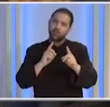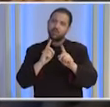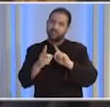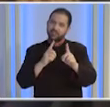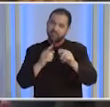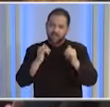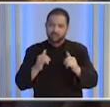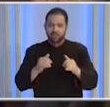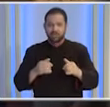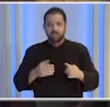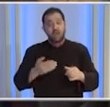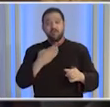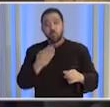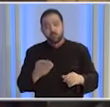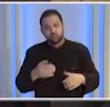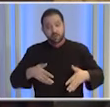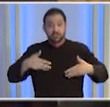miercuri